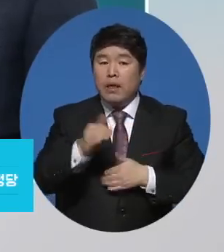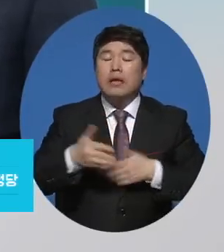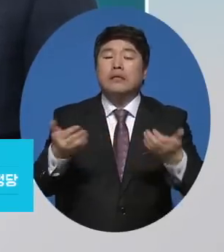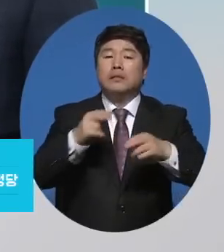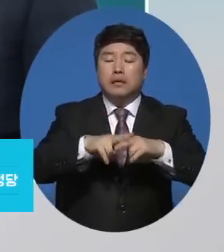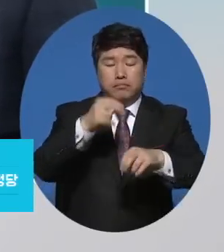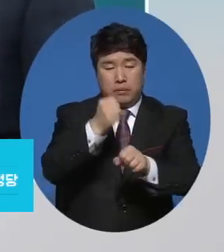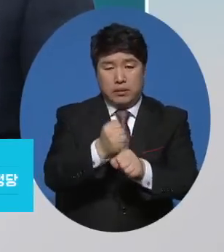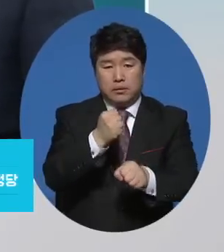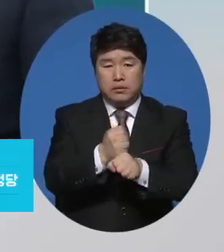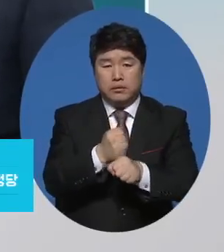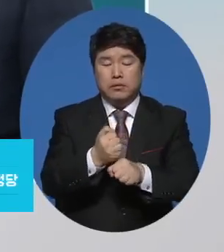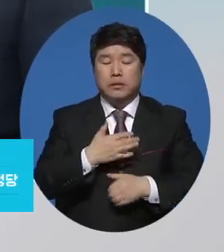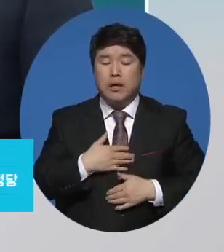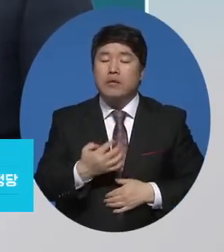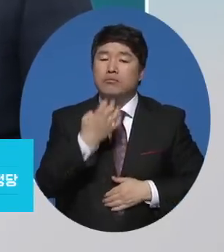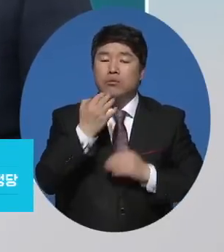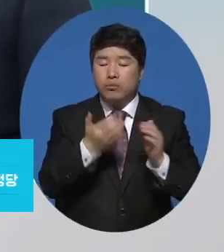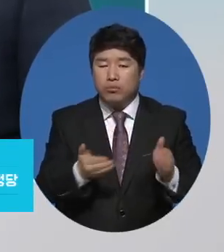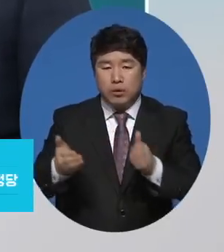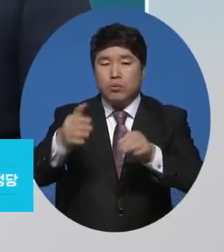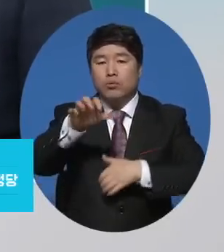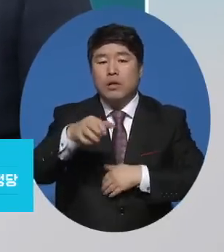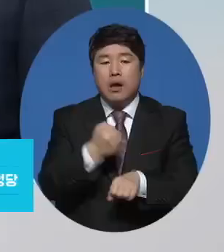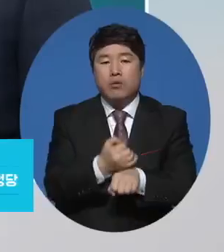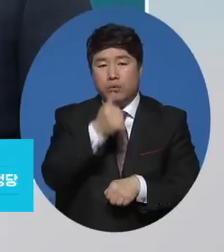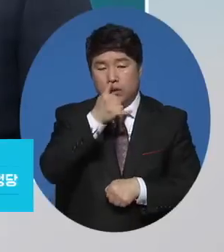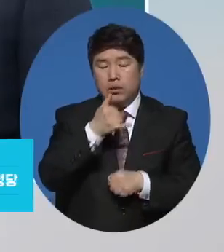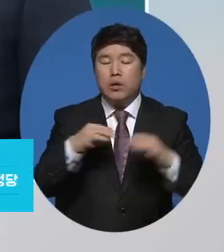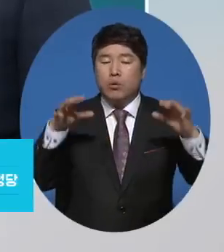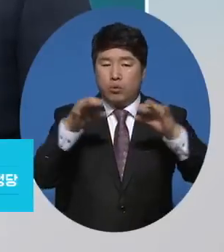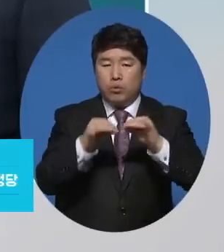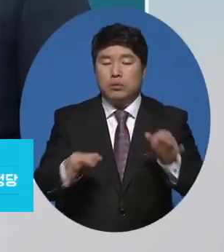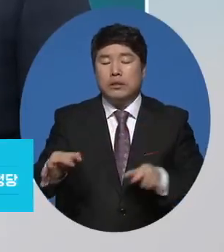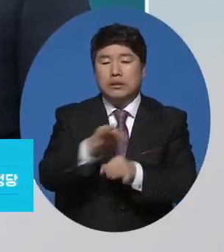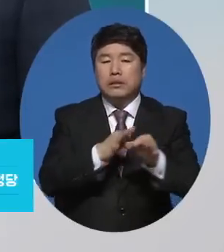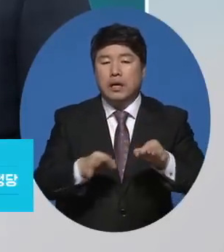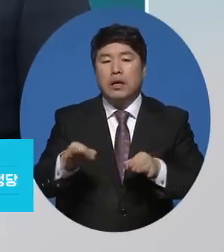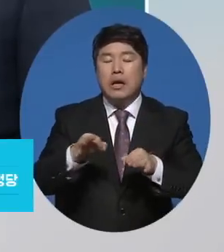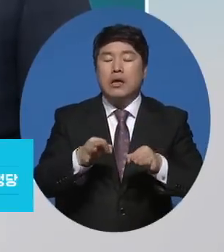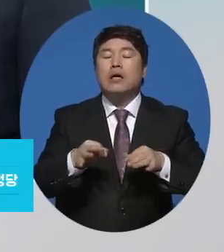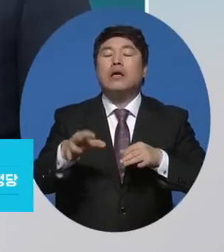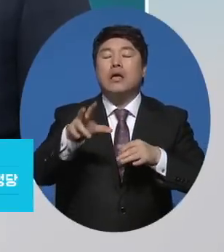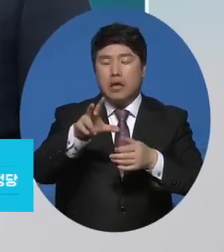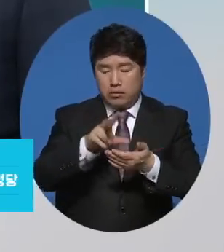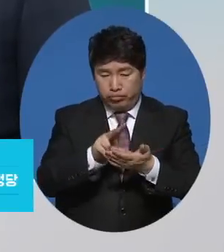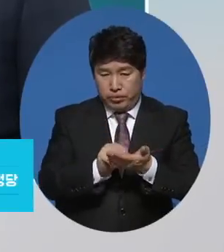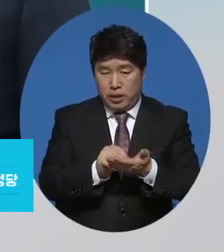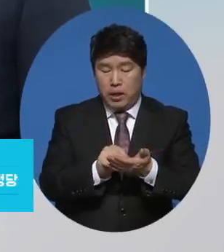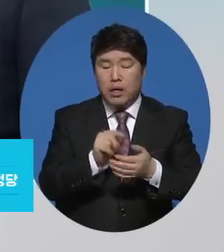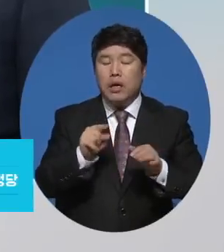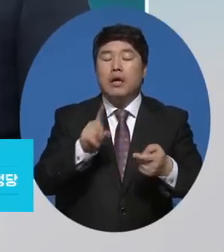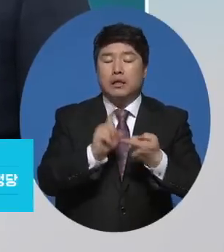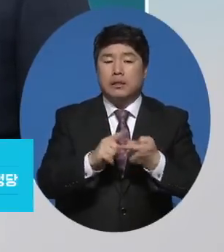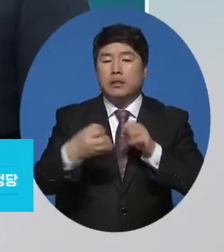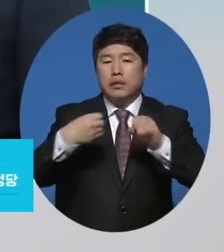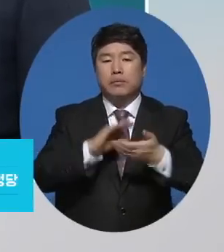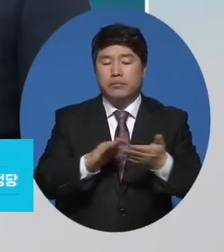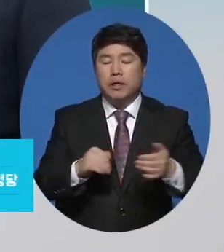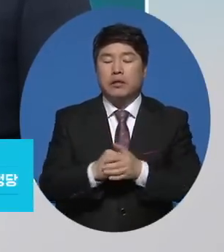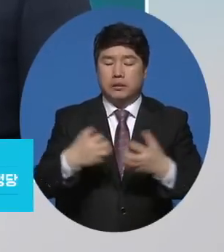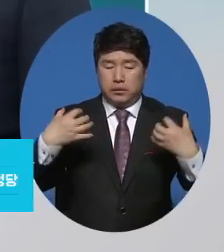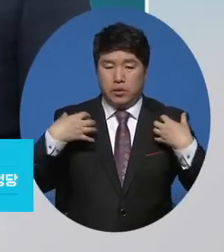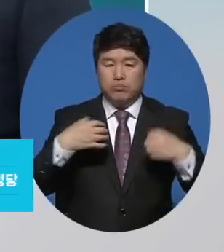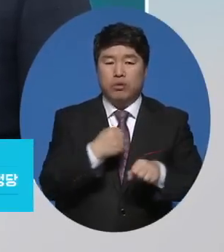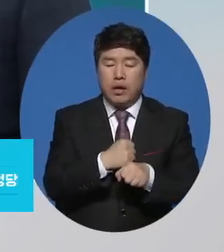일자리는 지금 제가 경기도에서 하고 있는 공유적 시장 경제 모델이 답입니다 정부가 플랫폼을 깔아주고요 저기